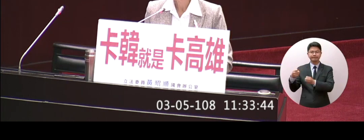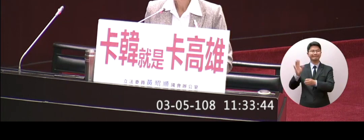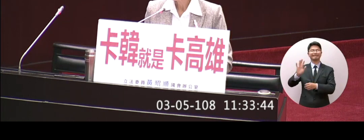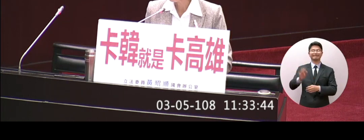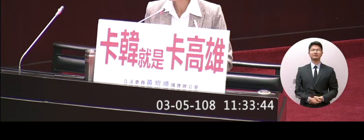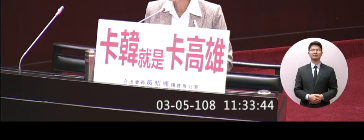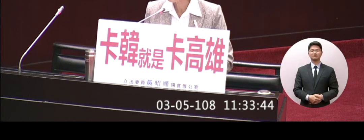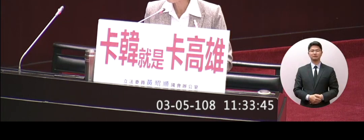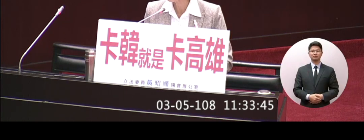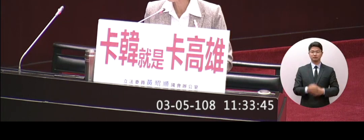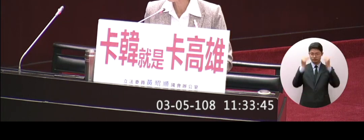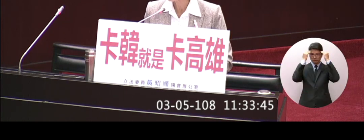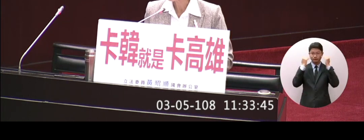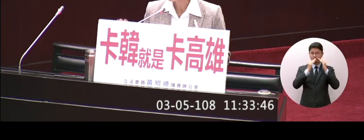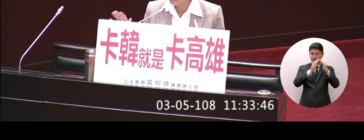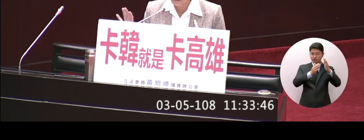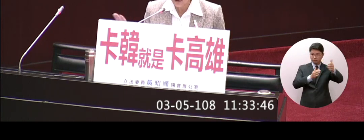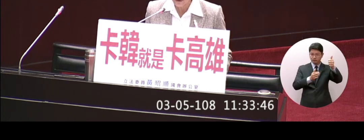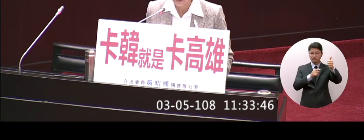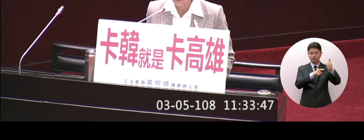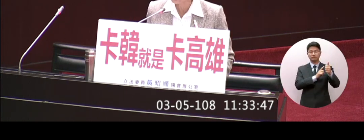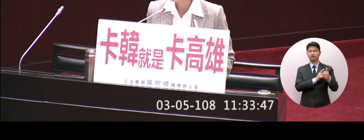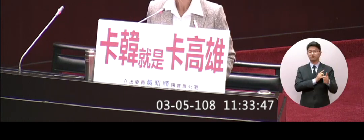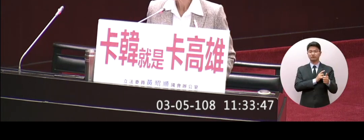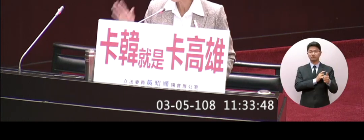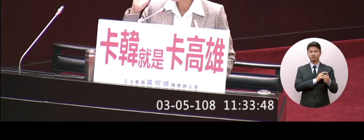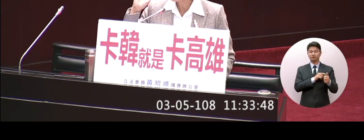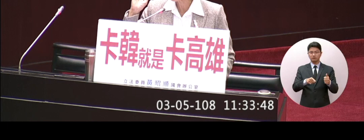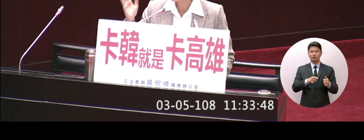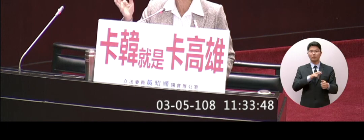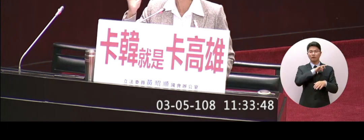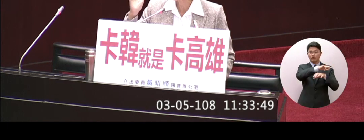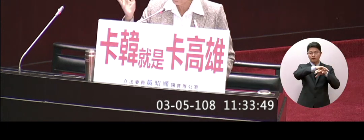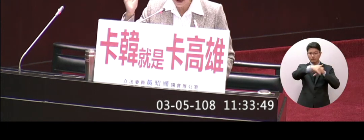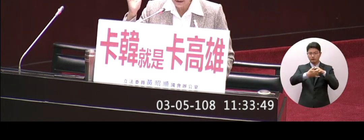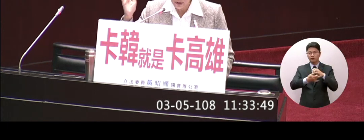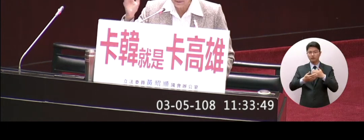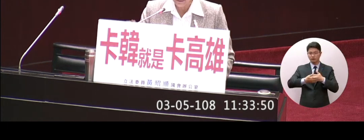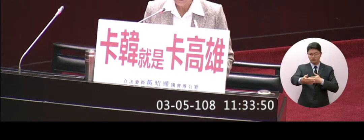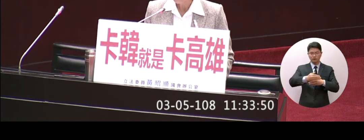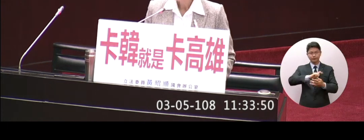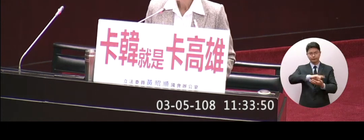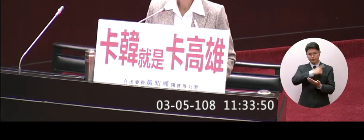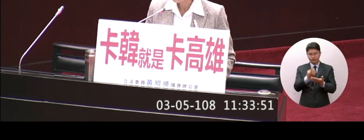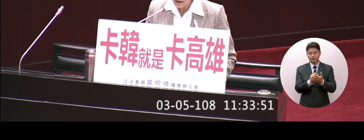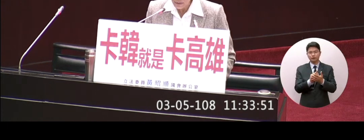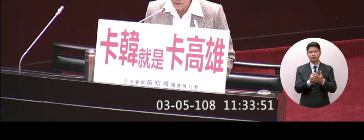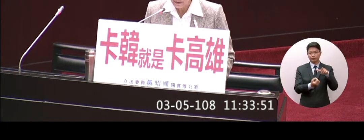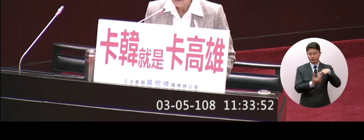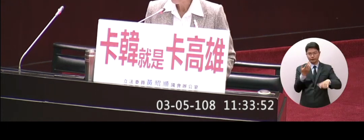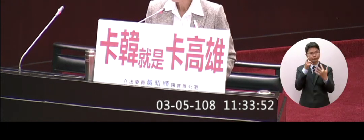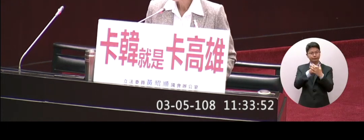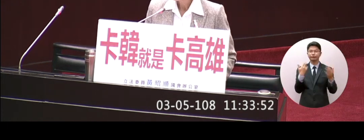信韩市长在这次的整个的过程里头，他一定是全程公开透明。我倒是